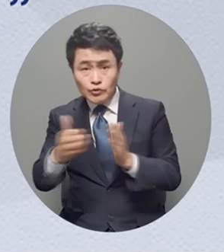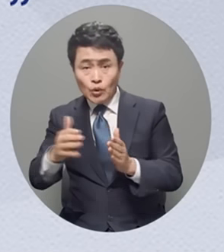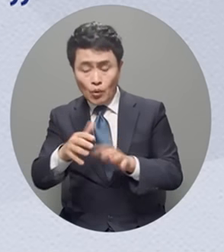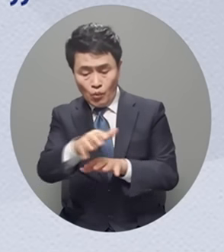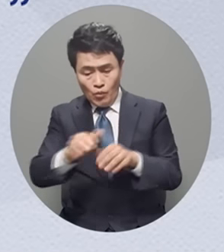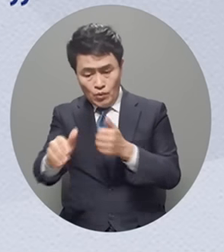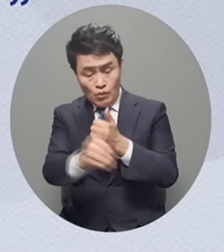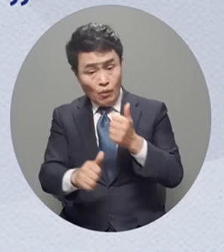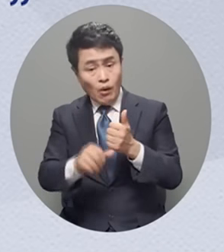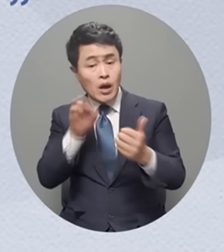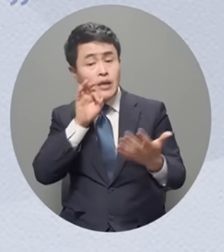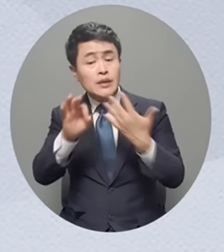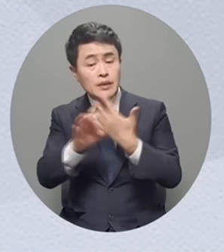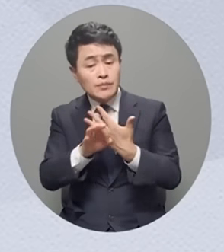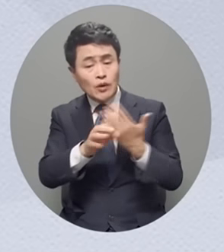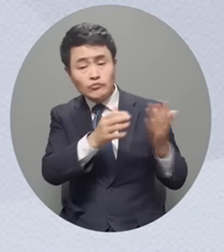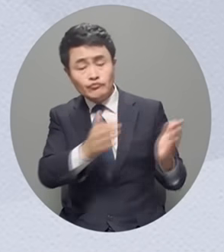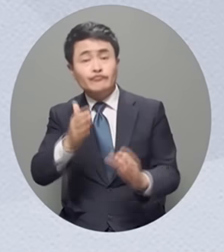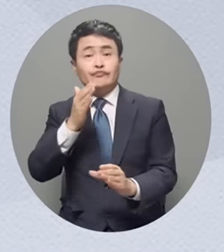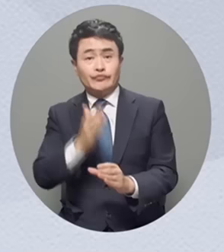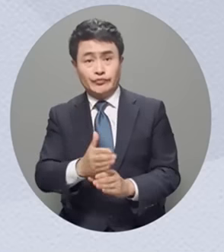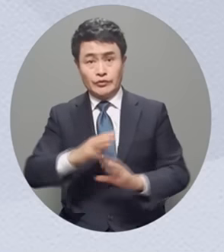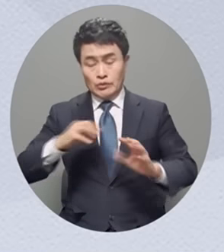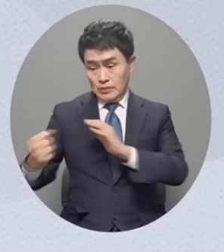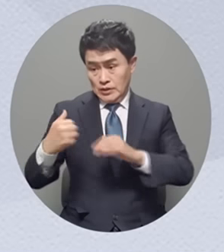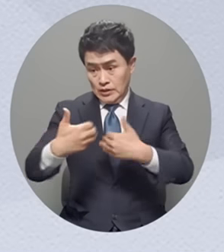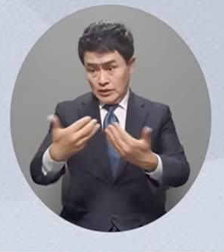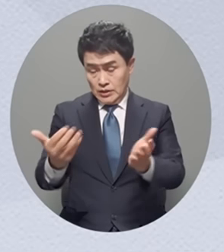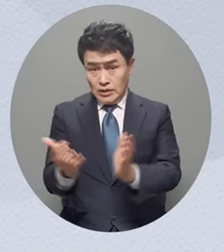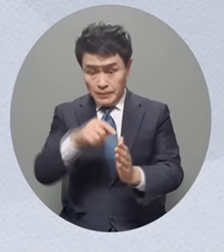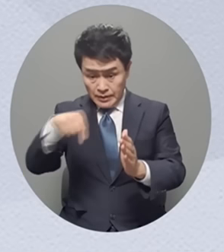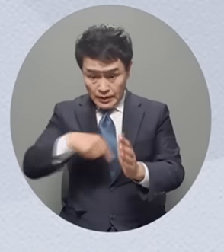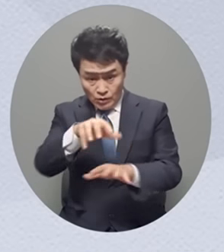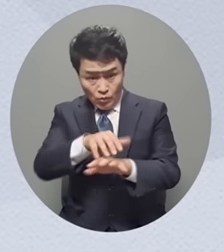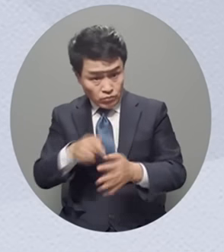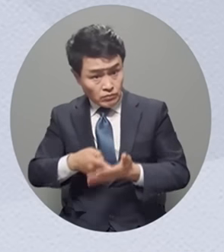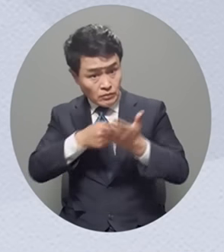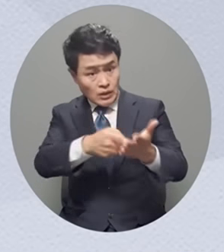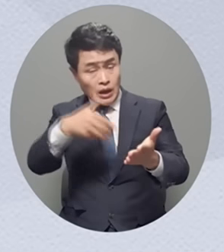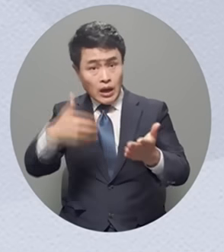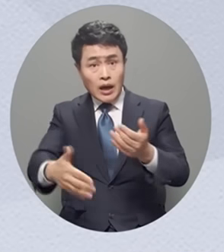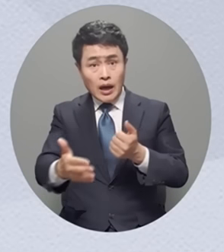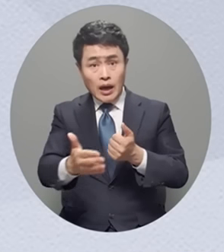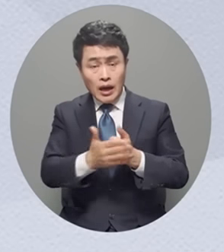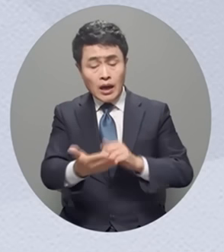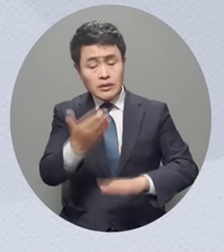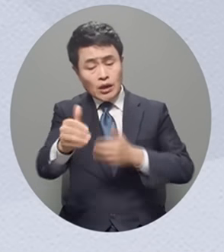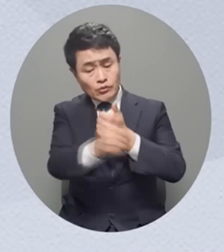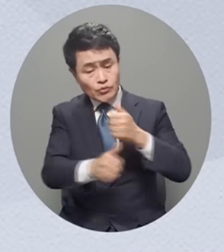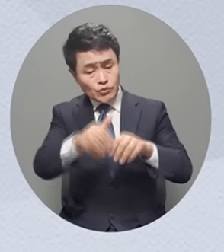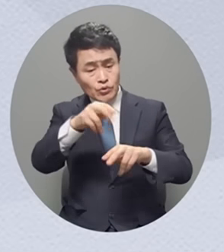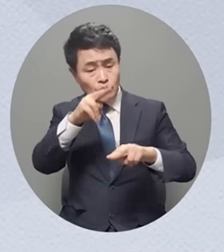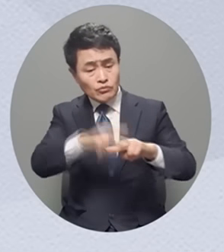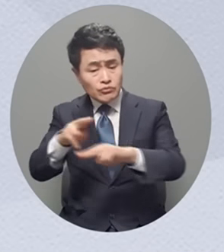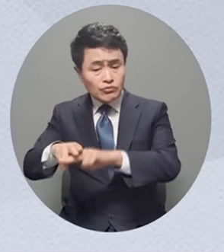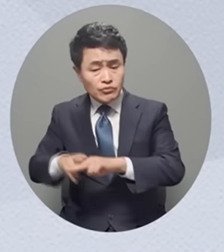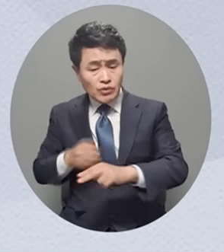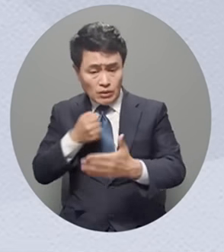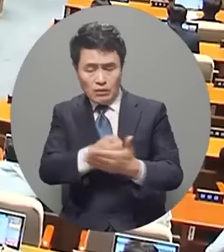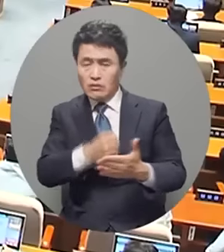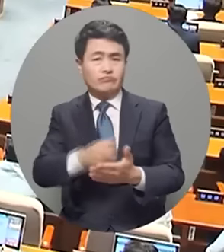원구성 가안이 잡혀있는 상태라며 국민의힘이 자체 원구성안을 제출하지 않았어도 상임위 배정에는 문제가 없다고